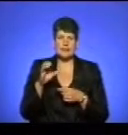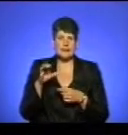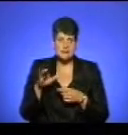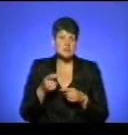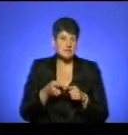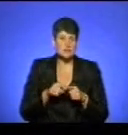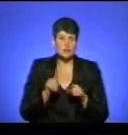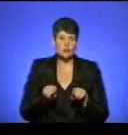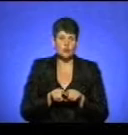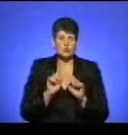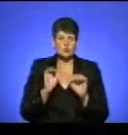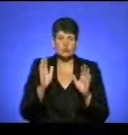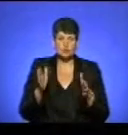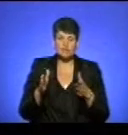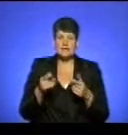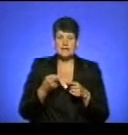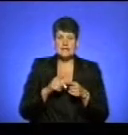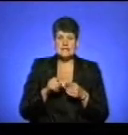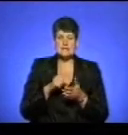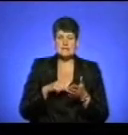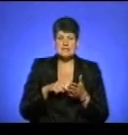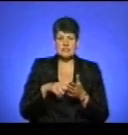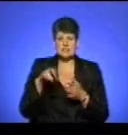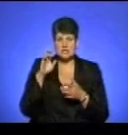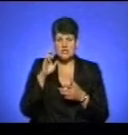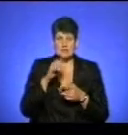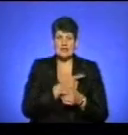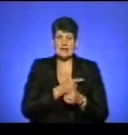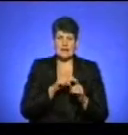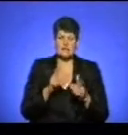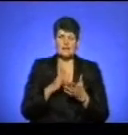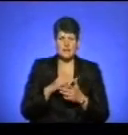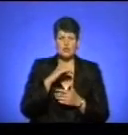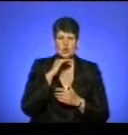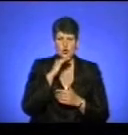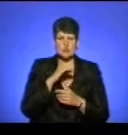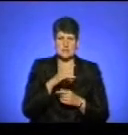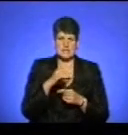може бути. На даний час на міській державній лікарні ветеринарної медицини є достатньо